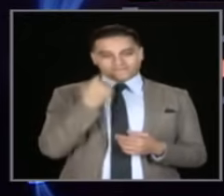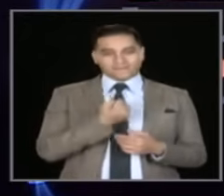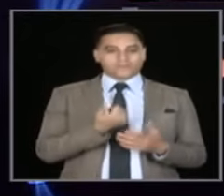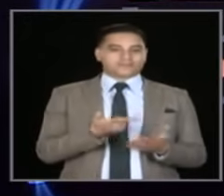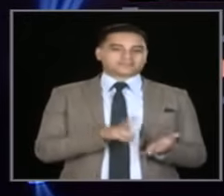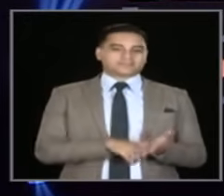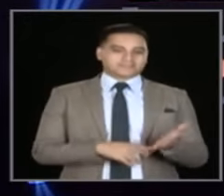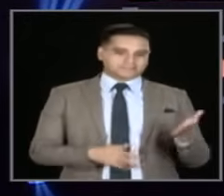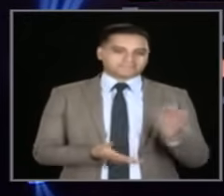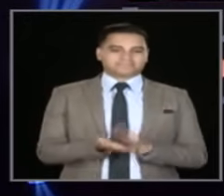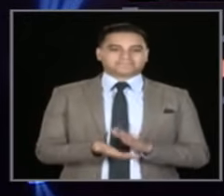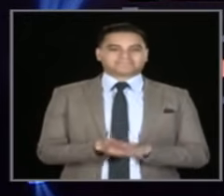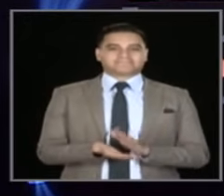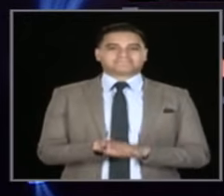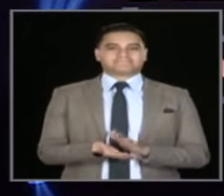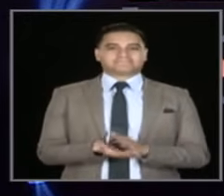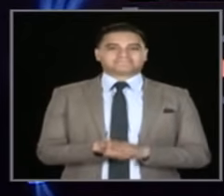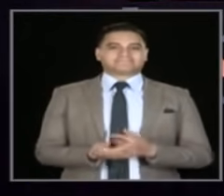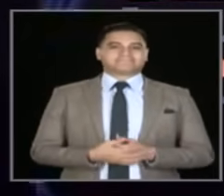مبروك الثلاث نقاط.